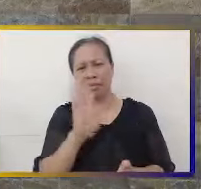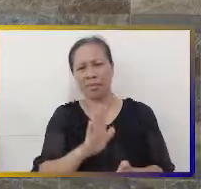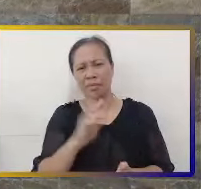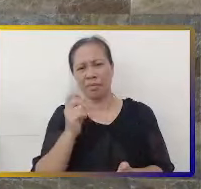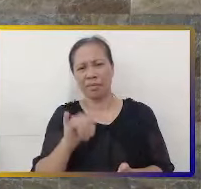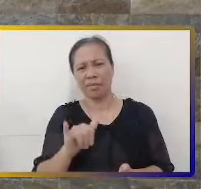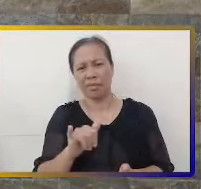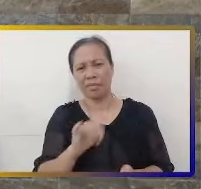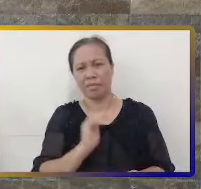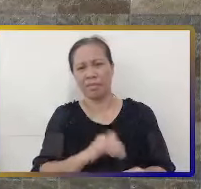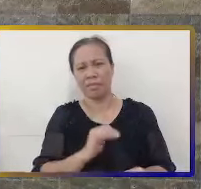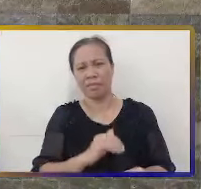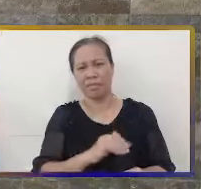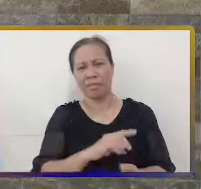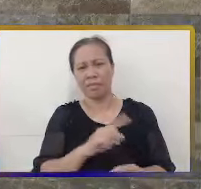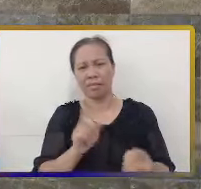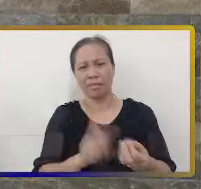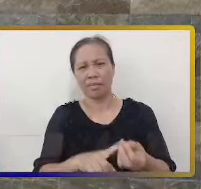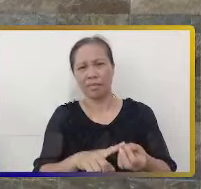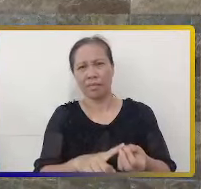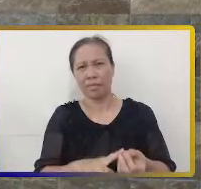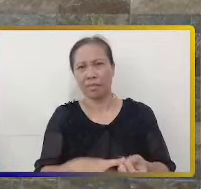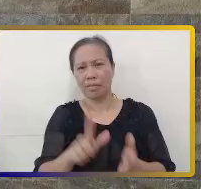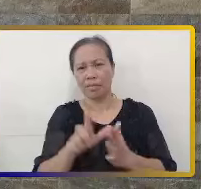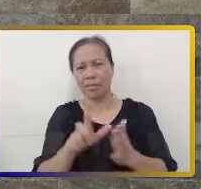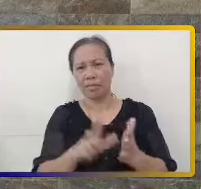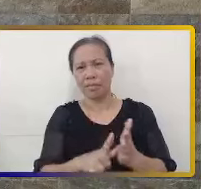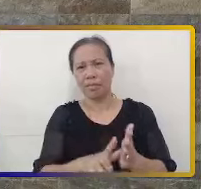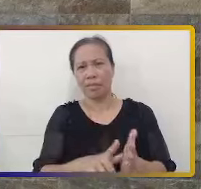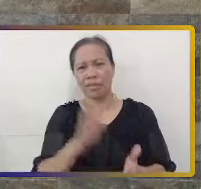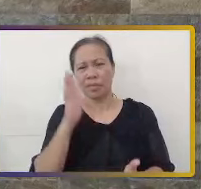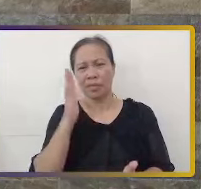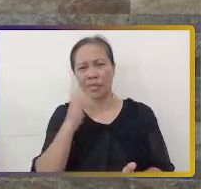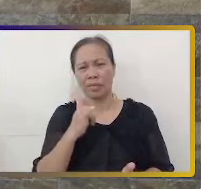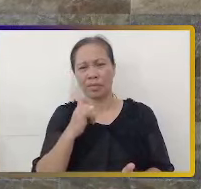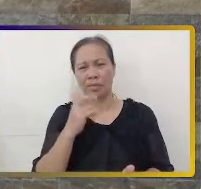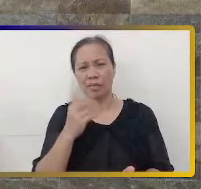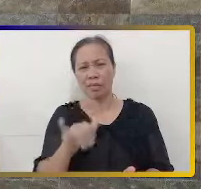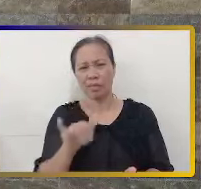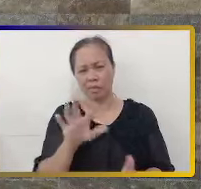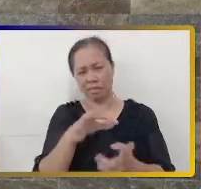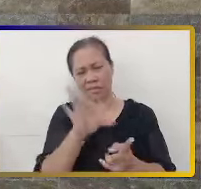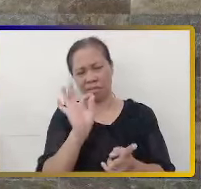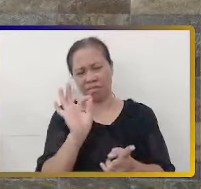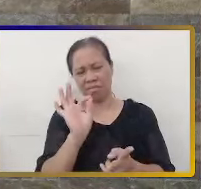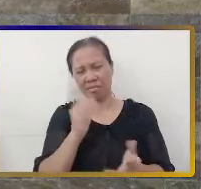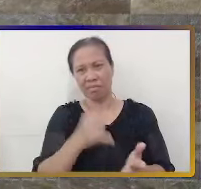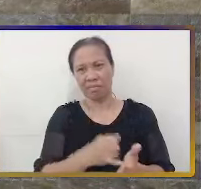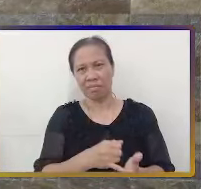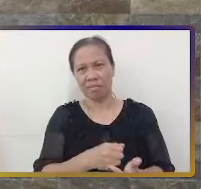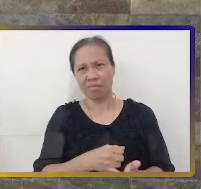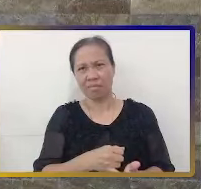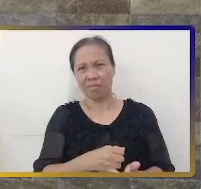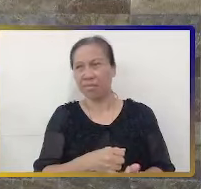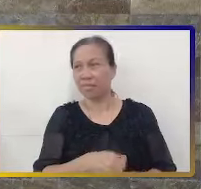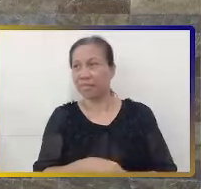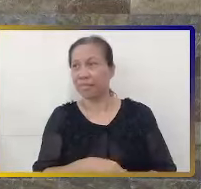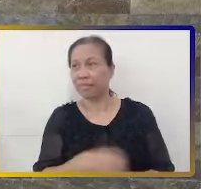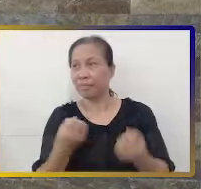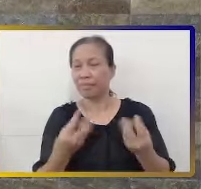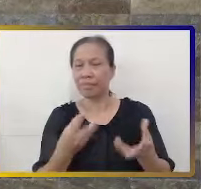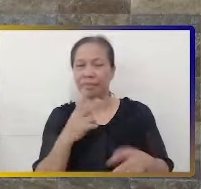they just so selective Bakit ito lang ang pinipili nila Bakit si maraming maraming